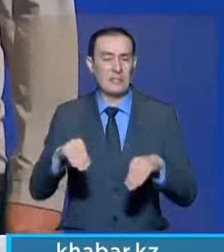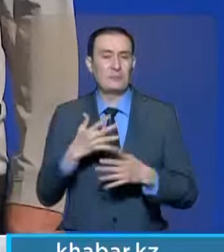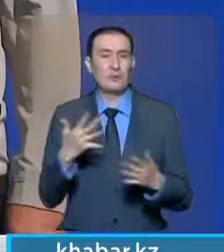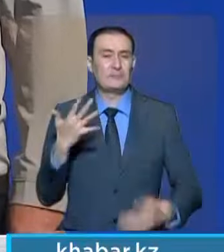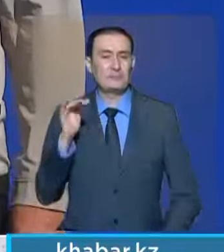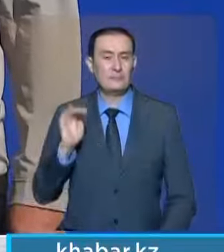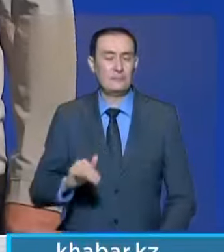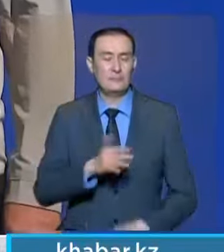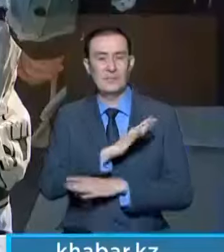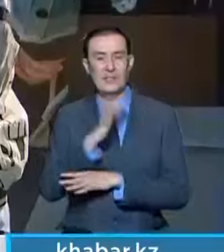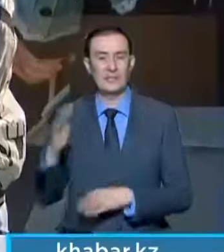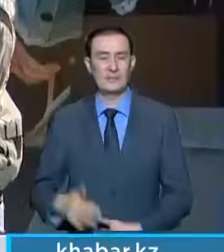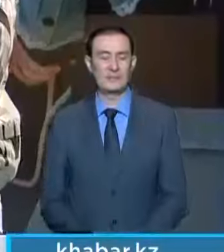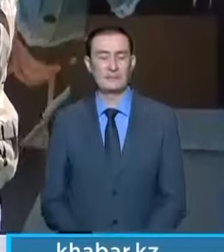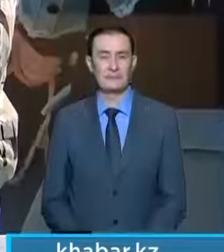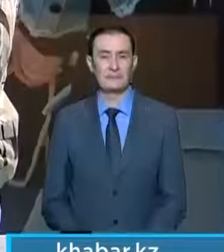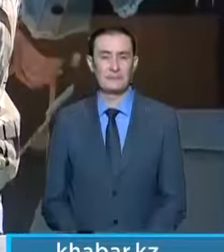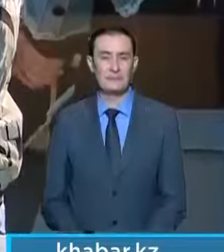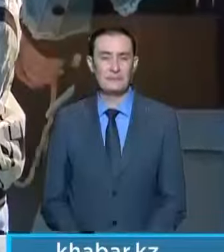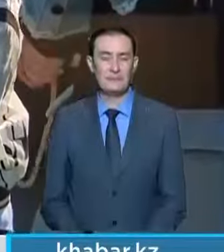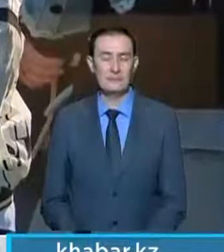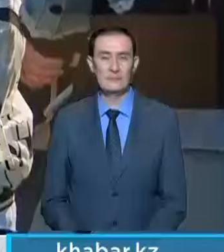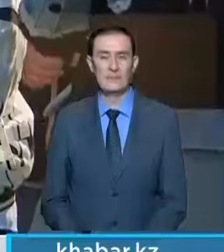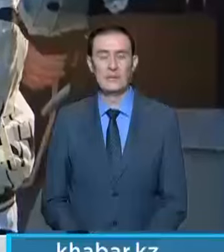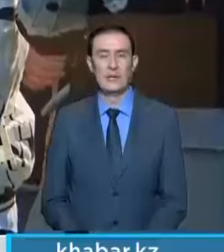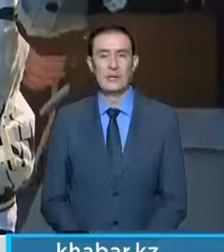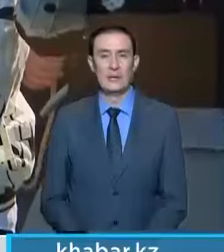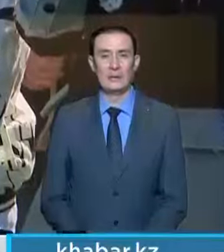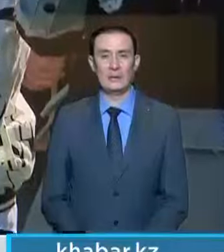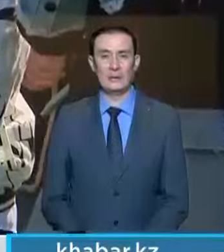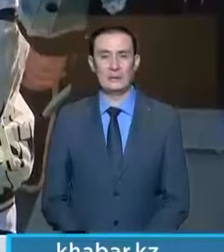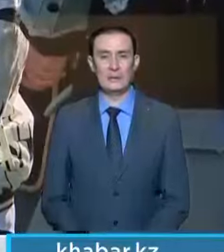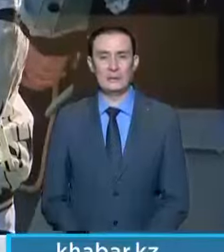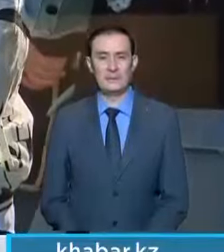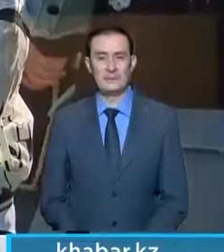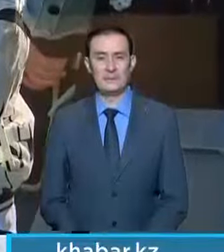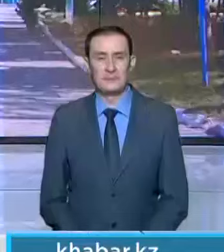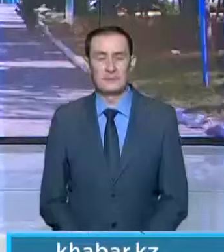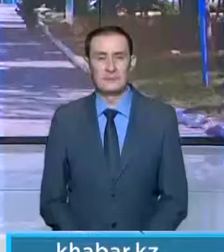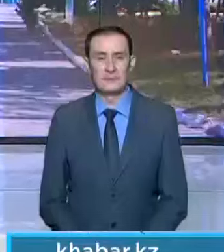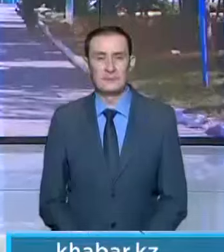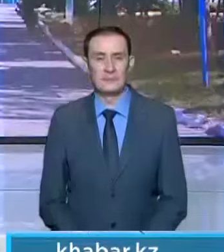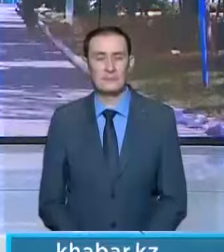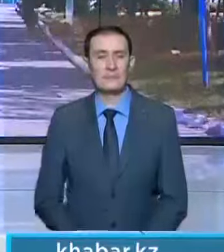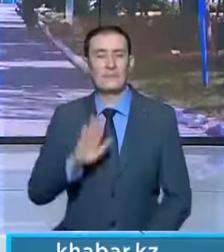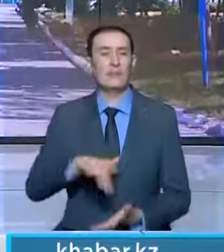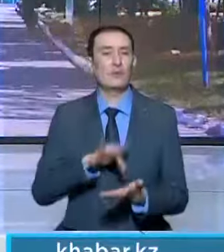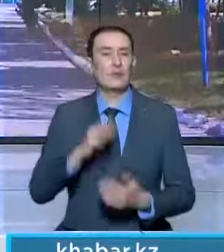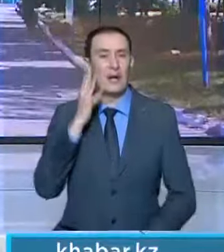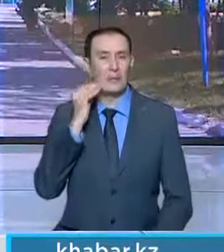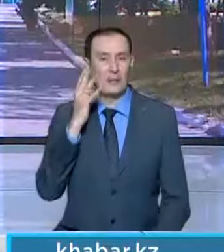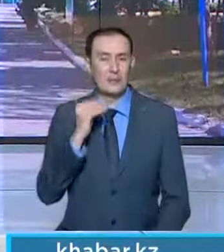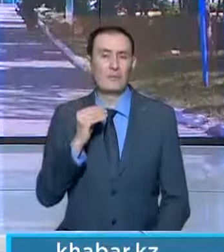свыше 5000 саженцев. Райхан Тажибаева, Ахан Алиев, Кызылординская область, Хабар. В Алматы в